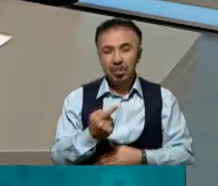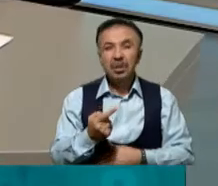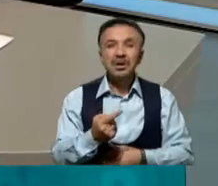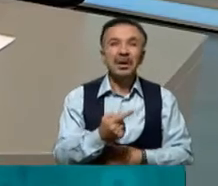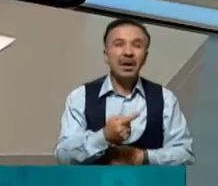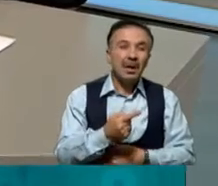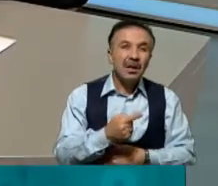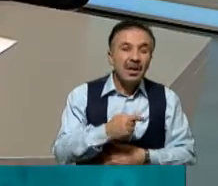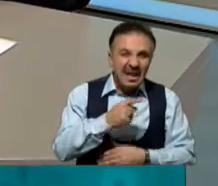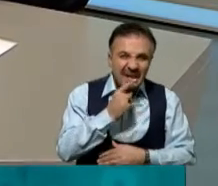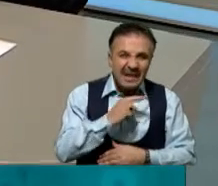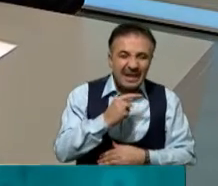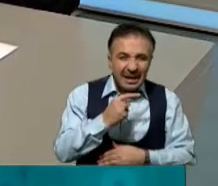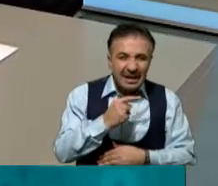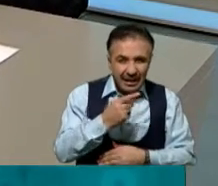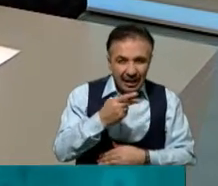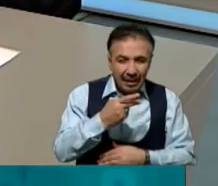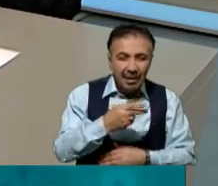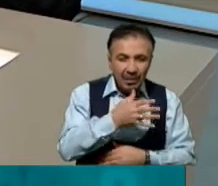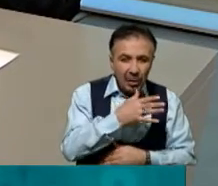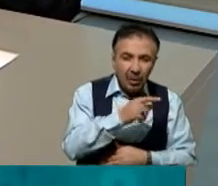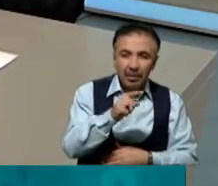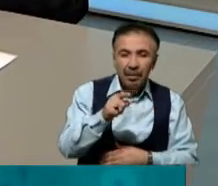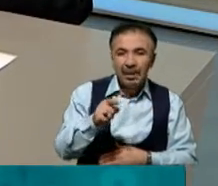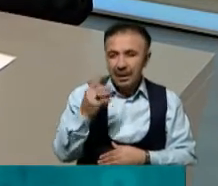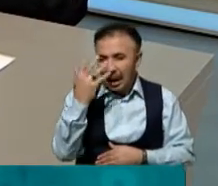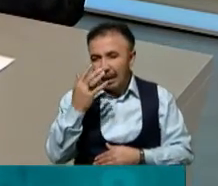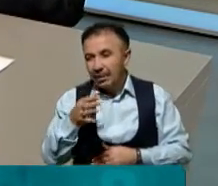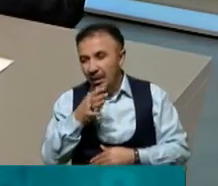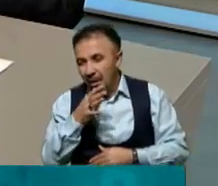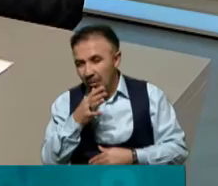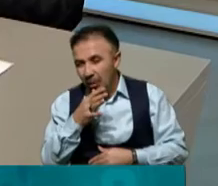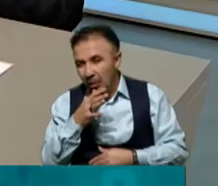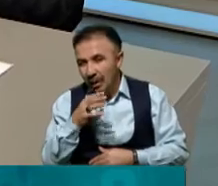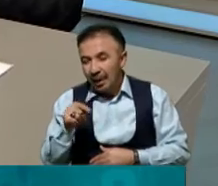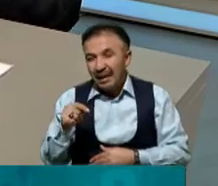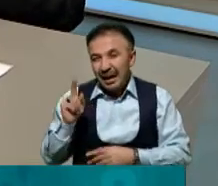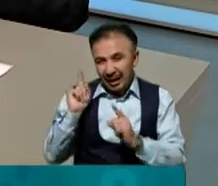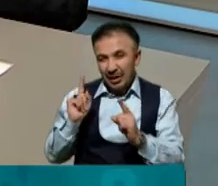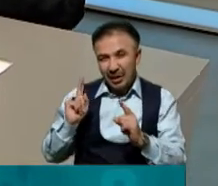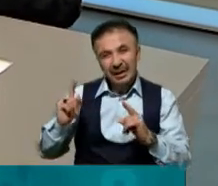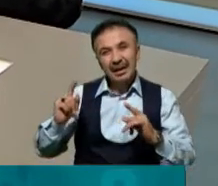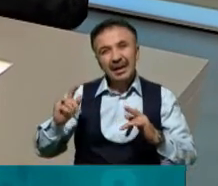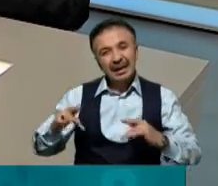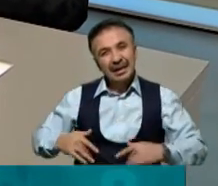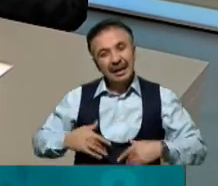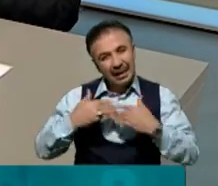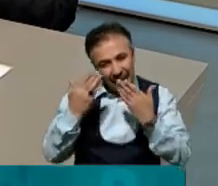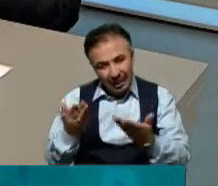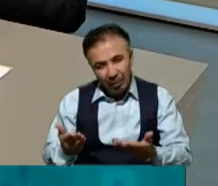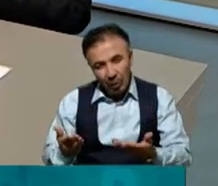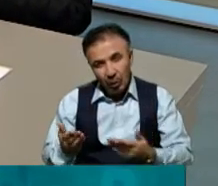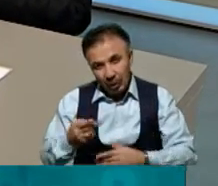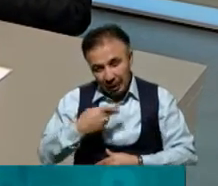biliyor, birisi Arapça biliyor. Bir defa karşılıklı rızalarını dile getirecekleri. Yani bakın Türkiye'de herkes